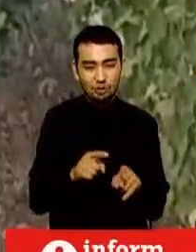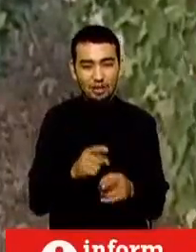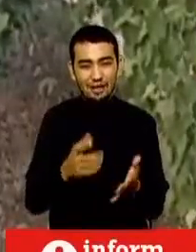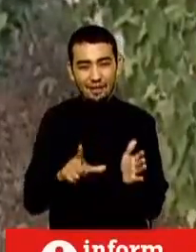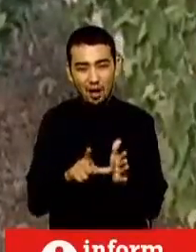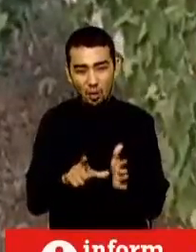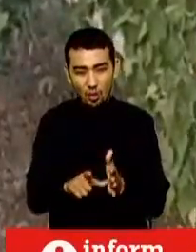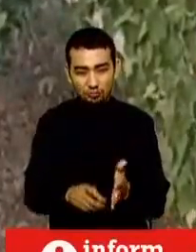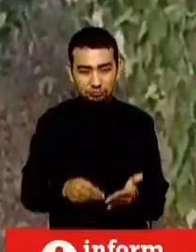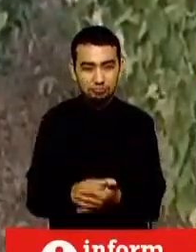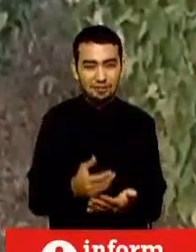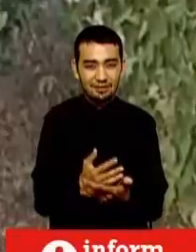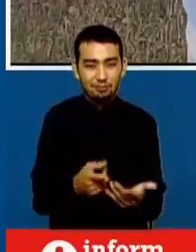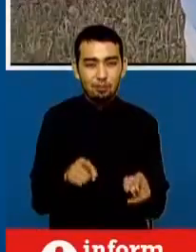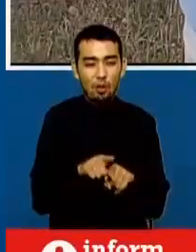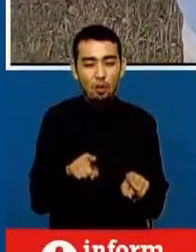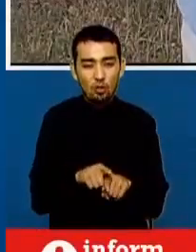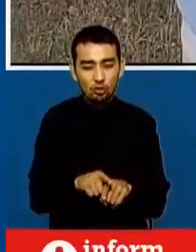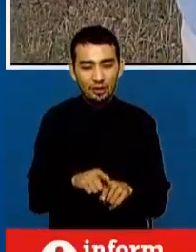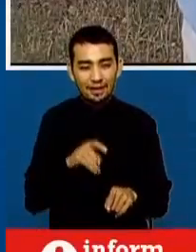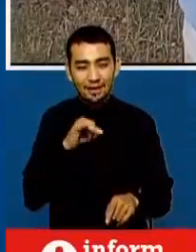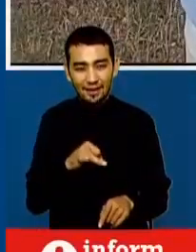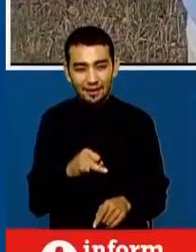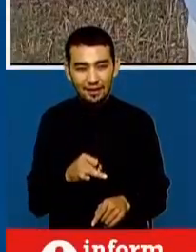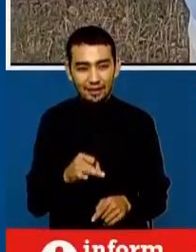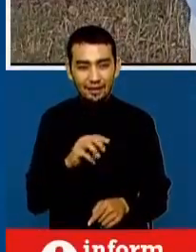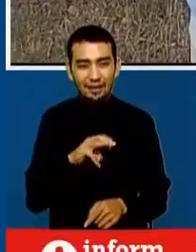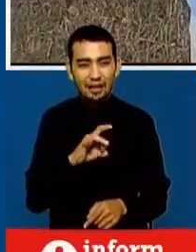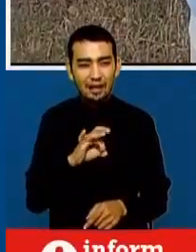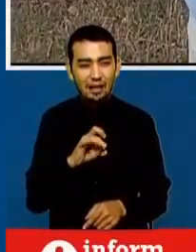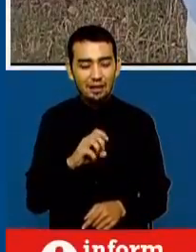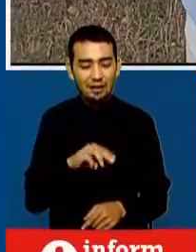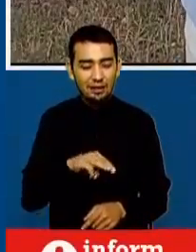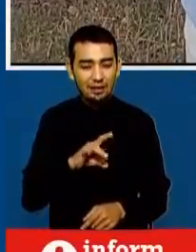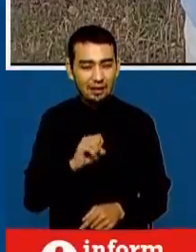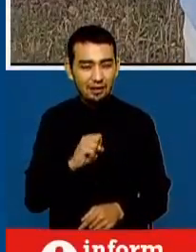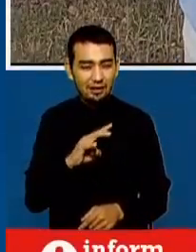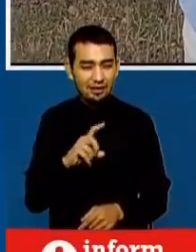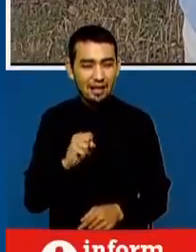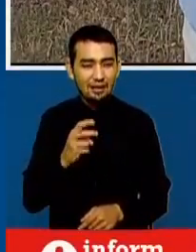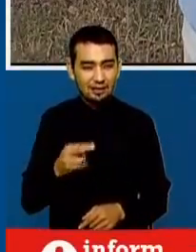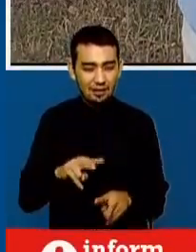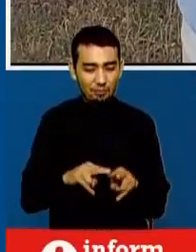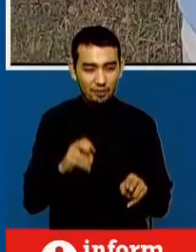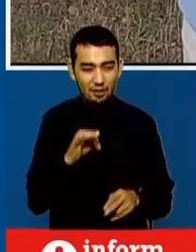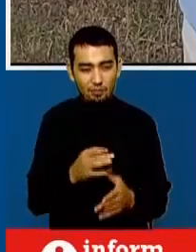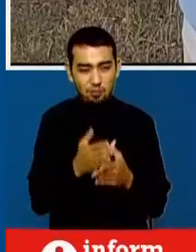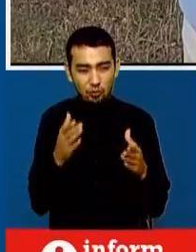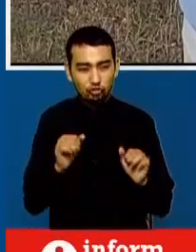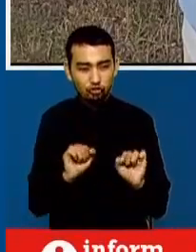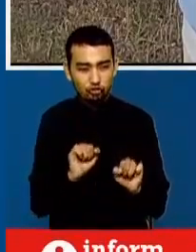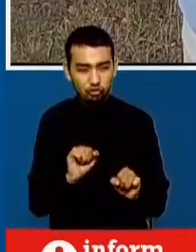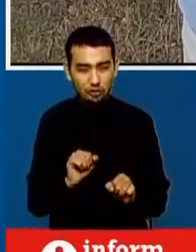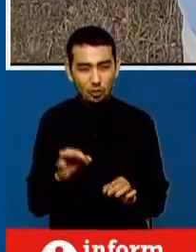с криптовалютой, то они очень похожи, особенно в части транзакций. Однако цифровой тенге гораздо больше защищен от